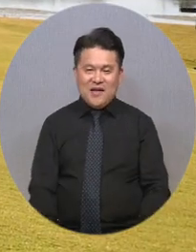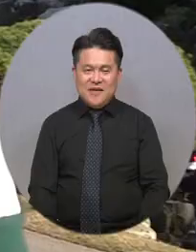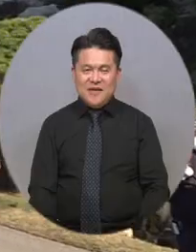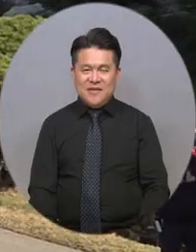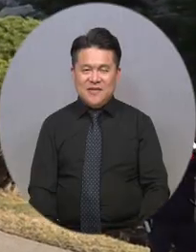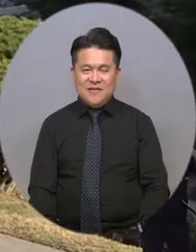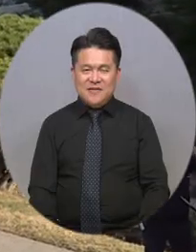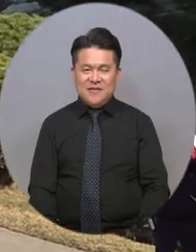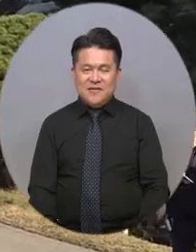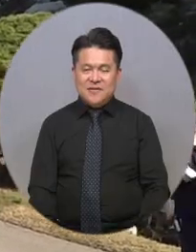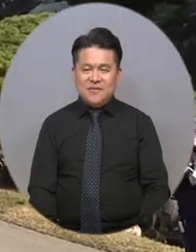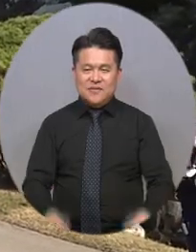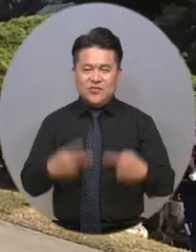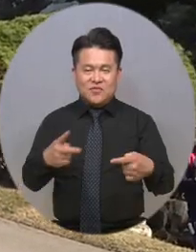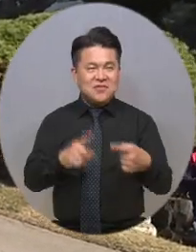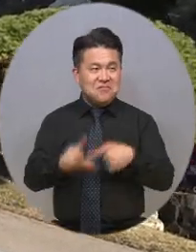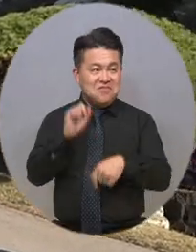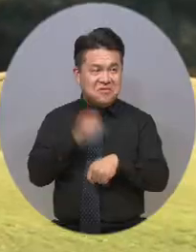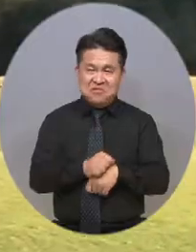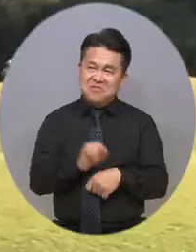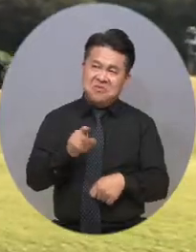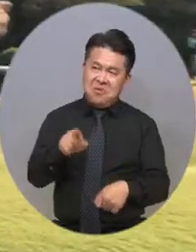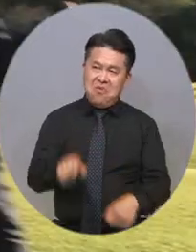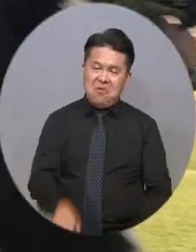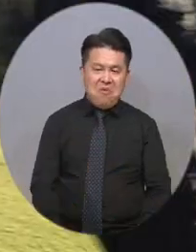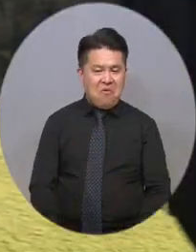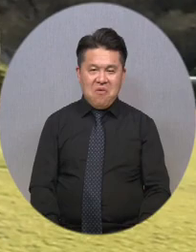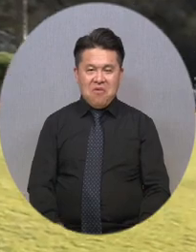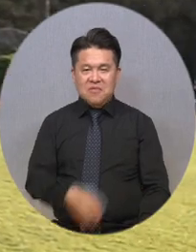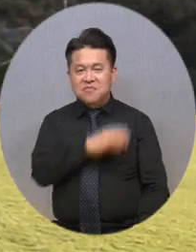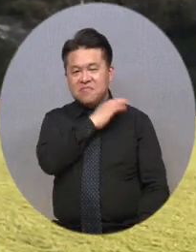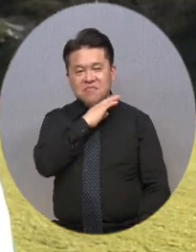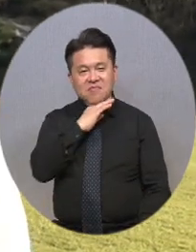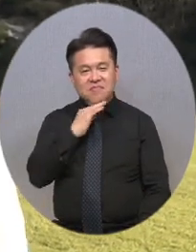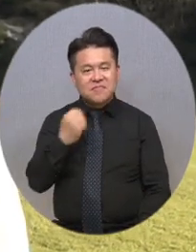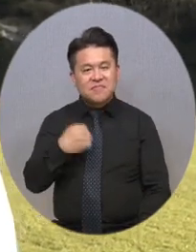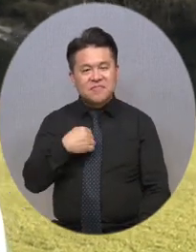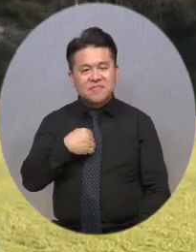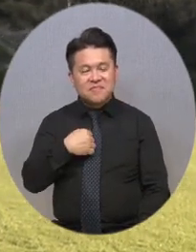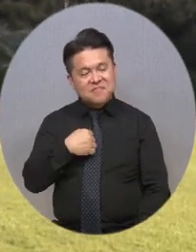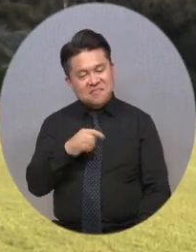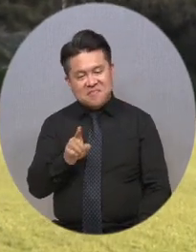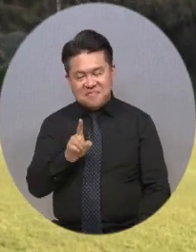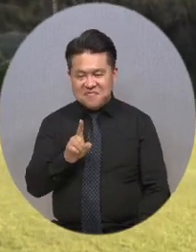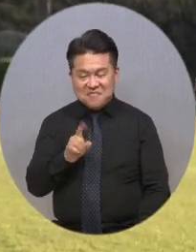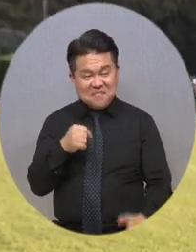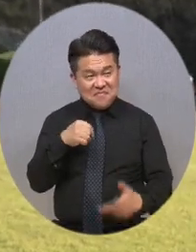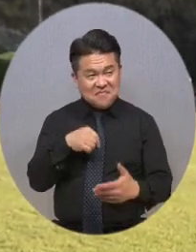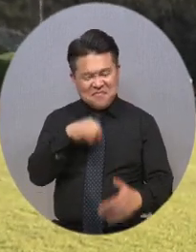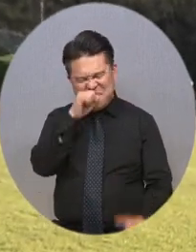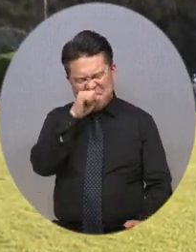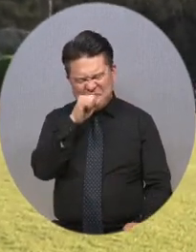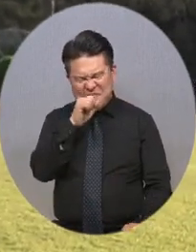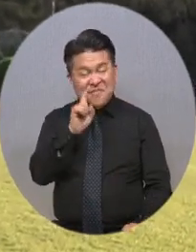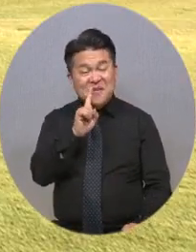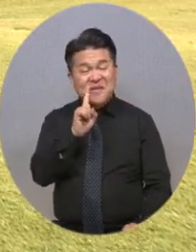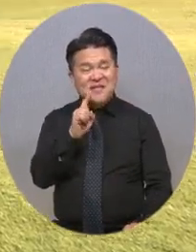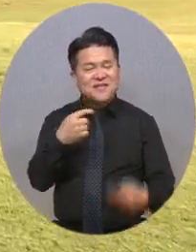뻗쳐냐 뻗쳐. 대판에 가면 뭐. 아 제가 좀 그렇더라고요. 대판